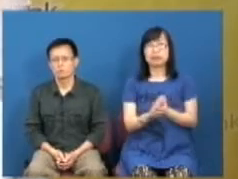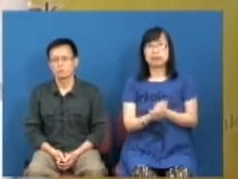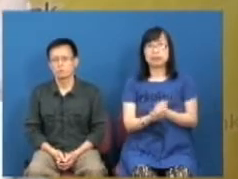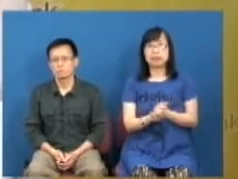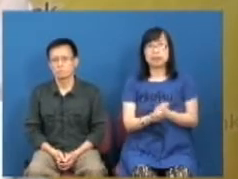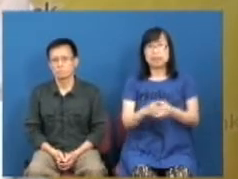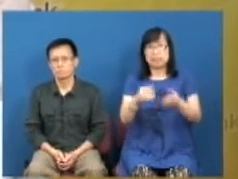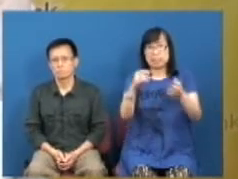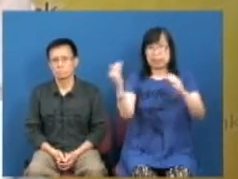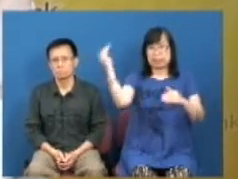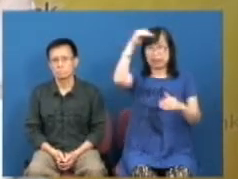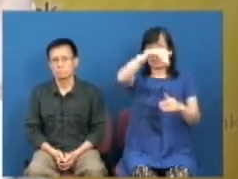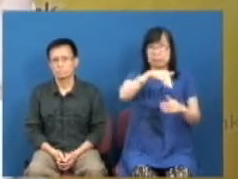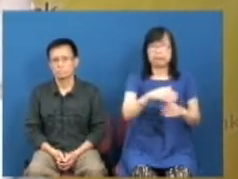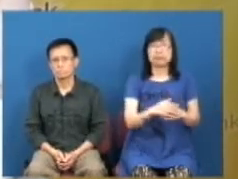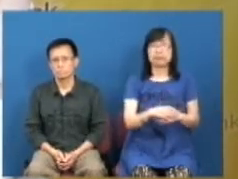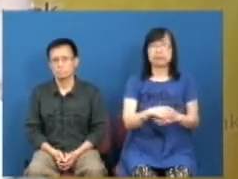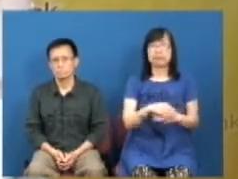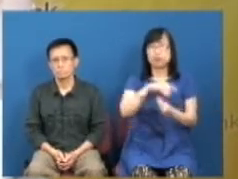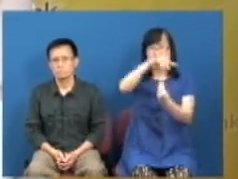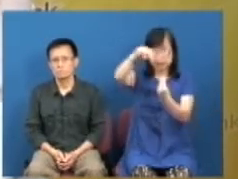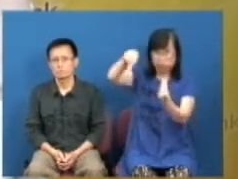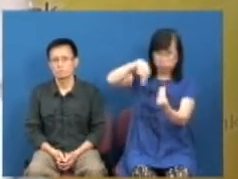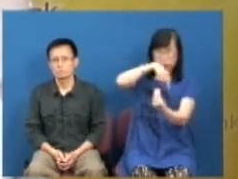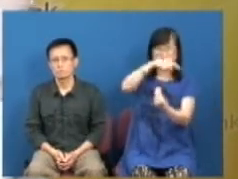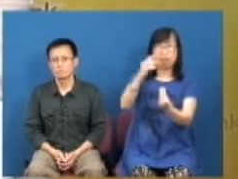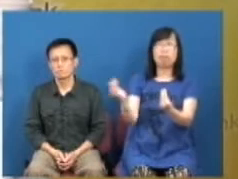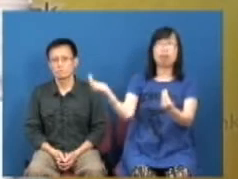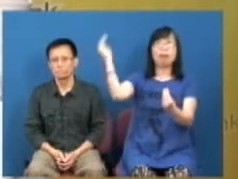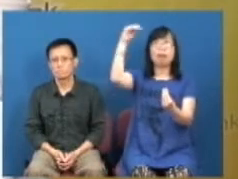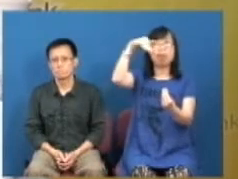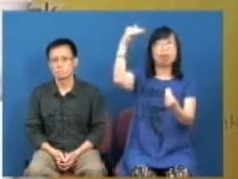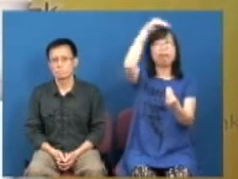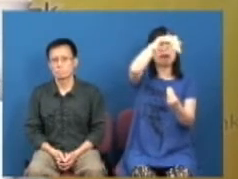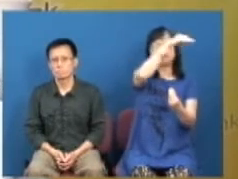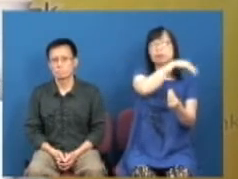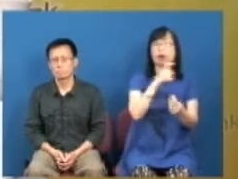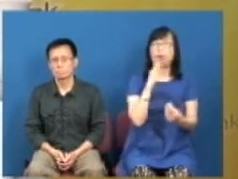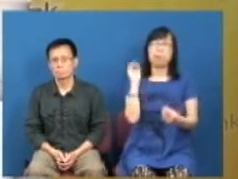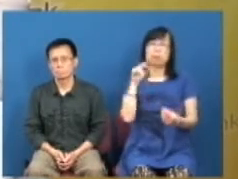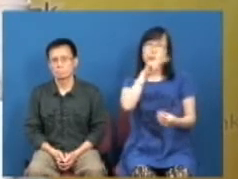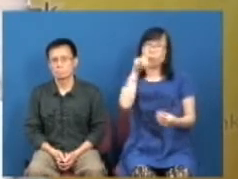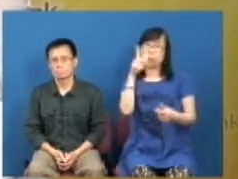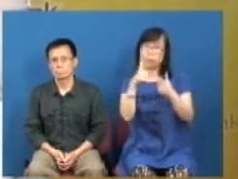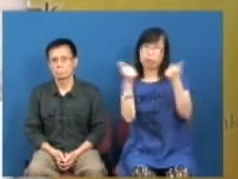山嶼啊咁嘅。嘅環境嘅山峦啊起伏咁樣，變咗你話即係可唔可以揾到啲合適嘅